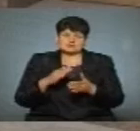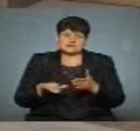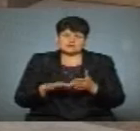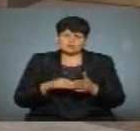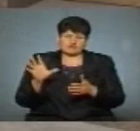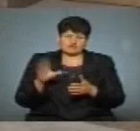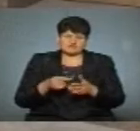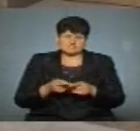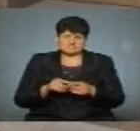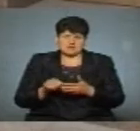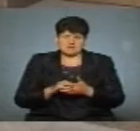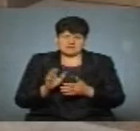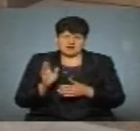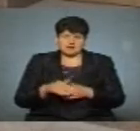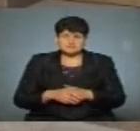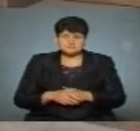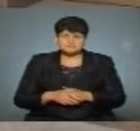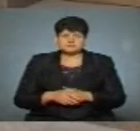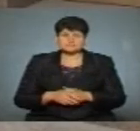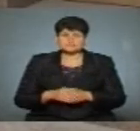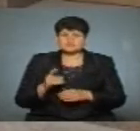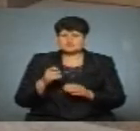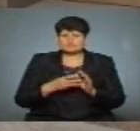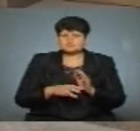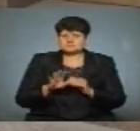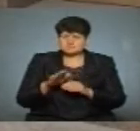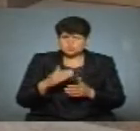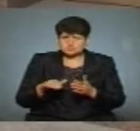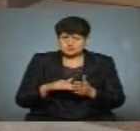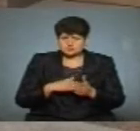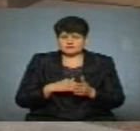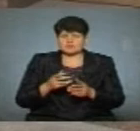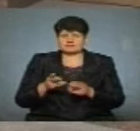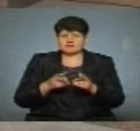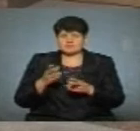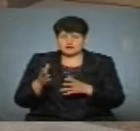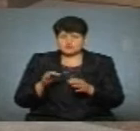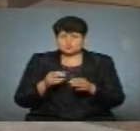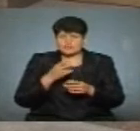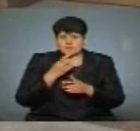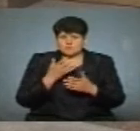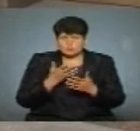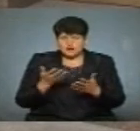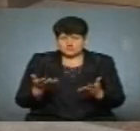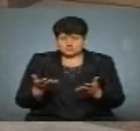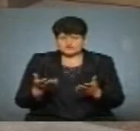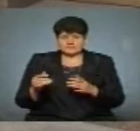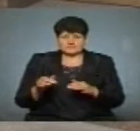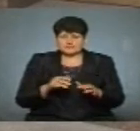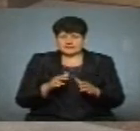всі матеріали. От, ну, 185-ту скасували в апеляції, тобто суд не побачив в